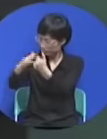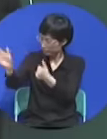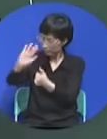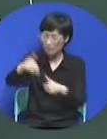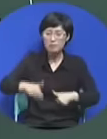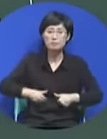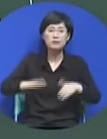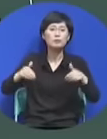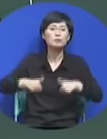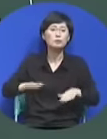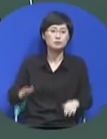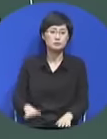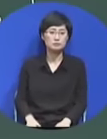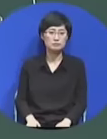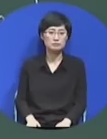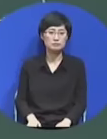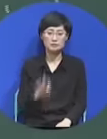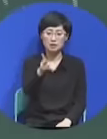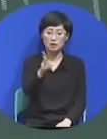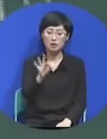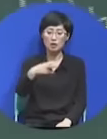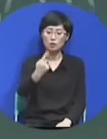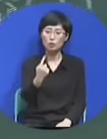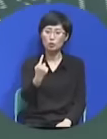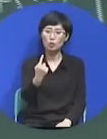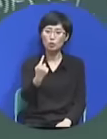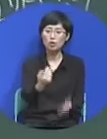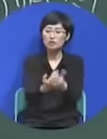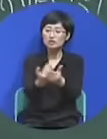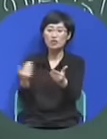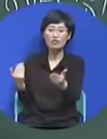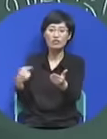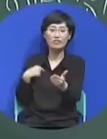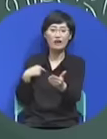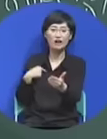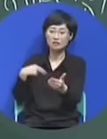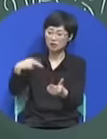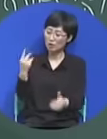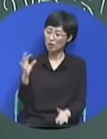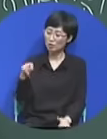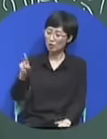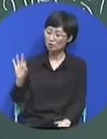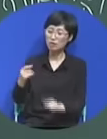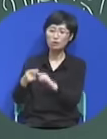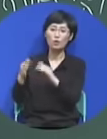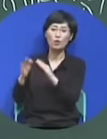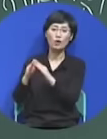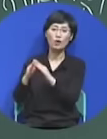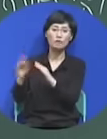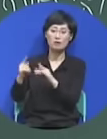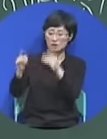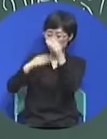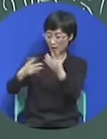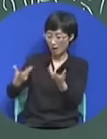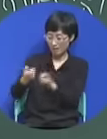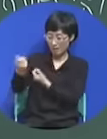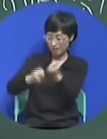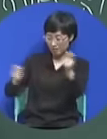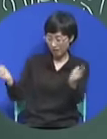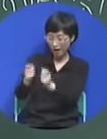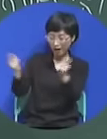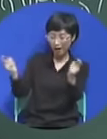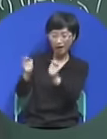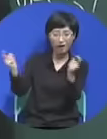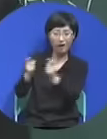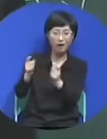我在引导开始教会的时候说了，没有一个人帮助也没有关系。 저 영도 오기 전에 동성교회 아시죠? 그 싸움부터 교회 하나도 없는 교회에 갔거든요.